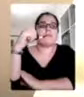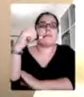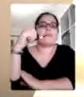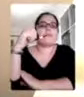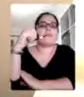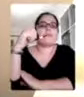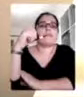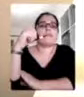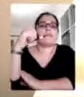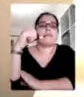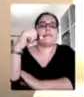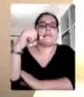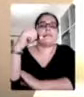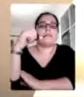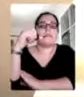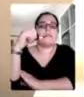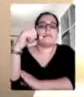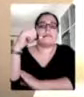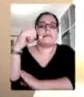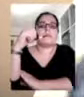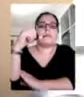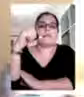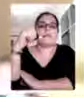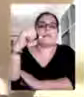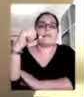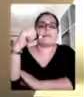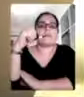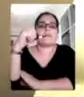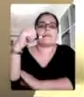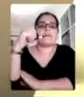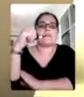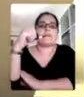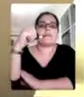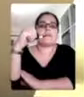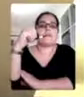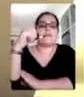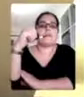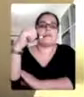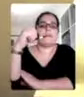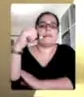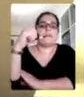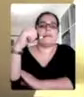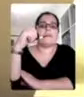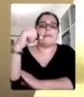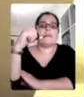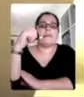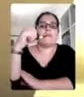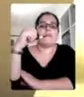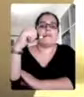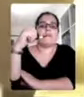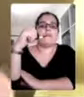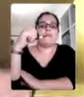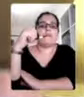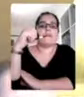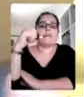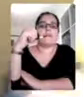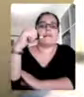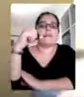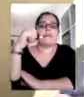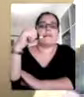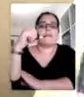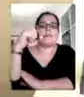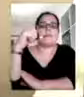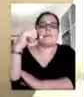çakmak. Şöyle bir çantaya bakıyorum yakında. Evet buradaymış. Şu. Son derece minik bir çakmaktır bu. Şimdi boyutsal